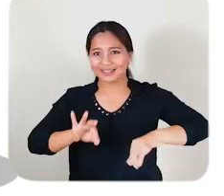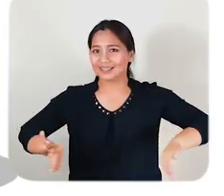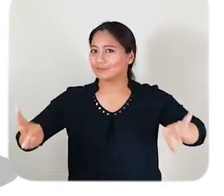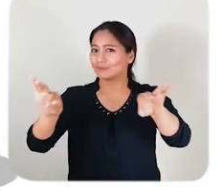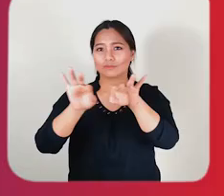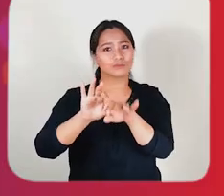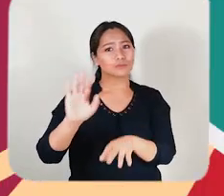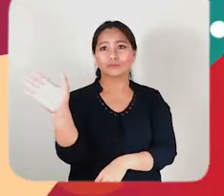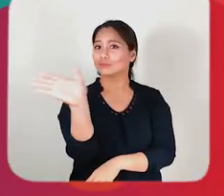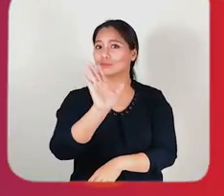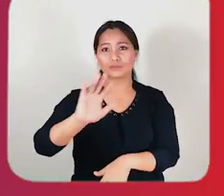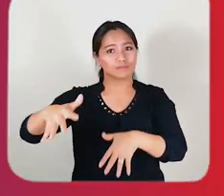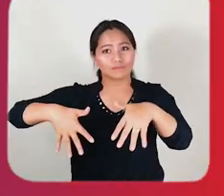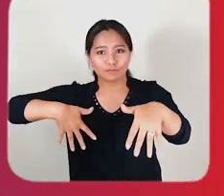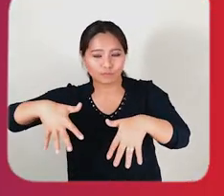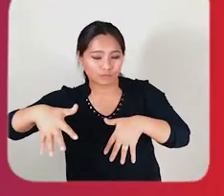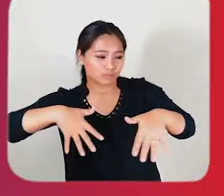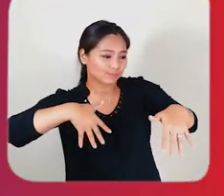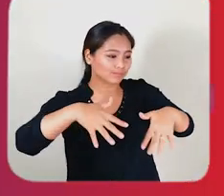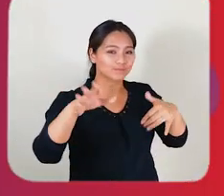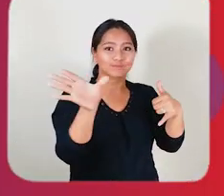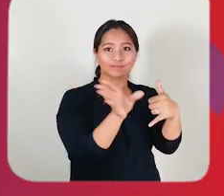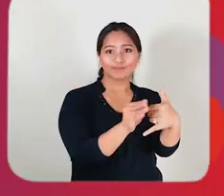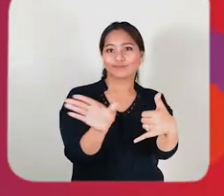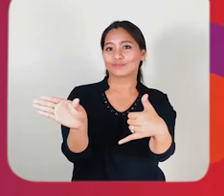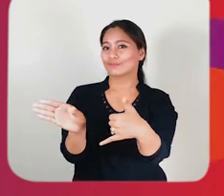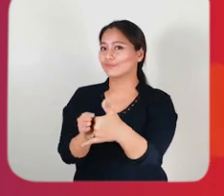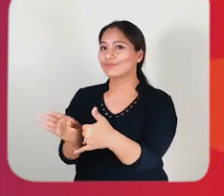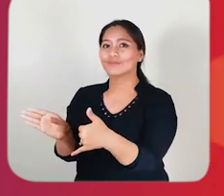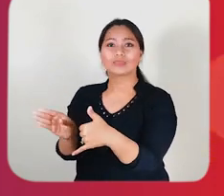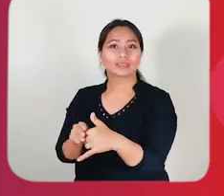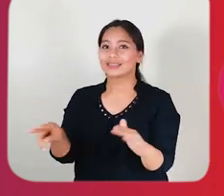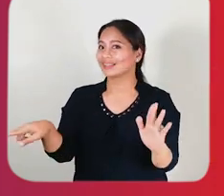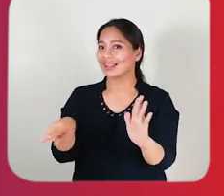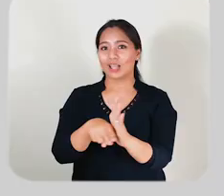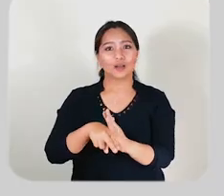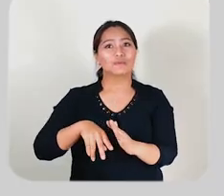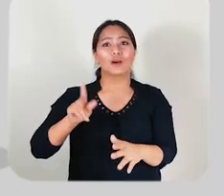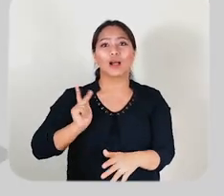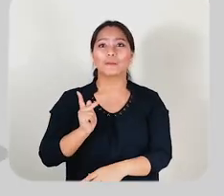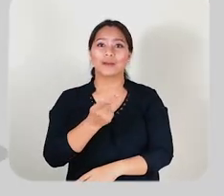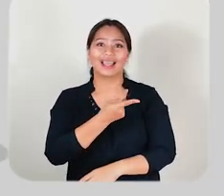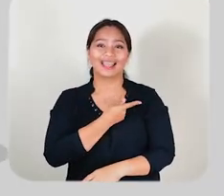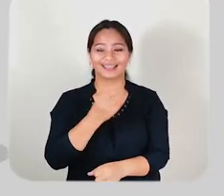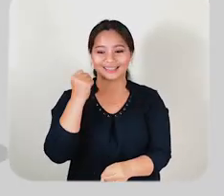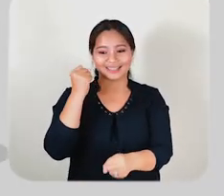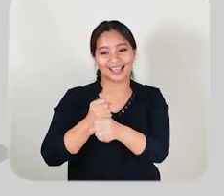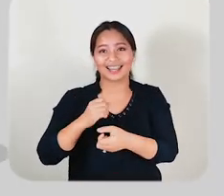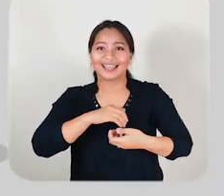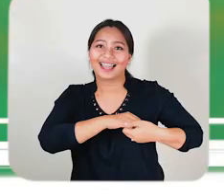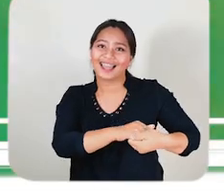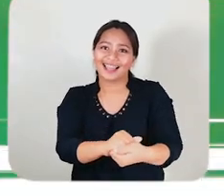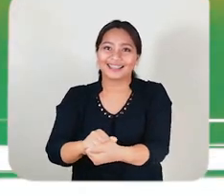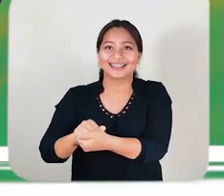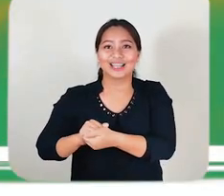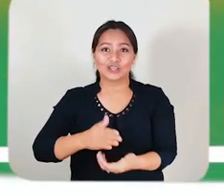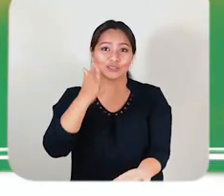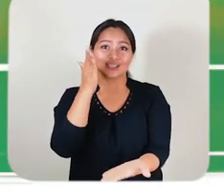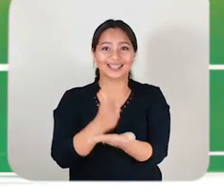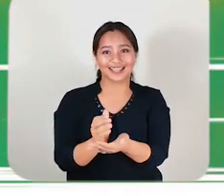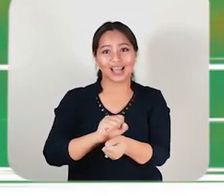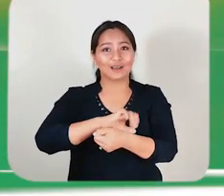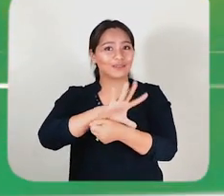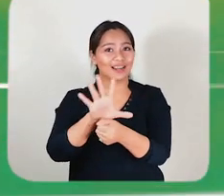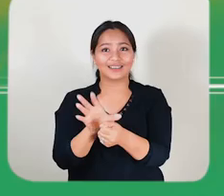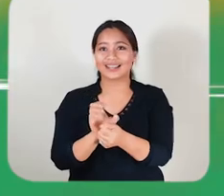ำคัญ เราต้องไปสัมผัสกับผู้คนโบกเสียงหิดแบบนั้น พวกเขามาเฮ็ดเพื่อกันและกันห